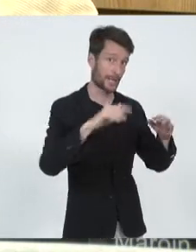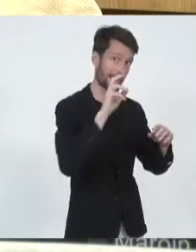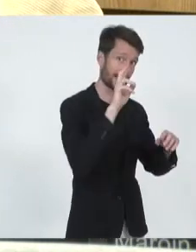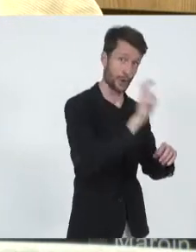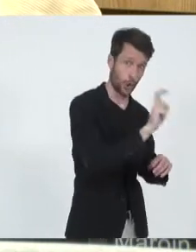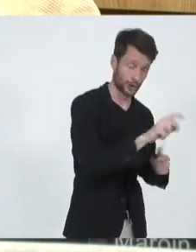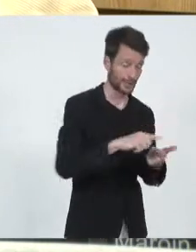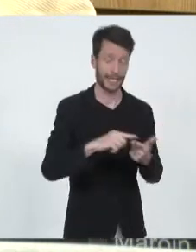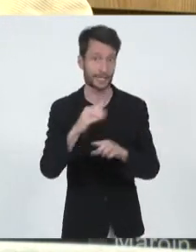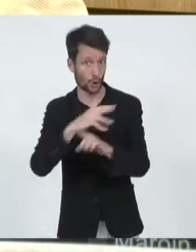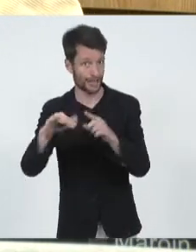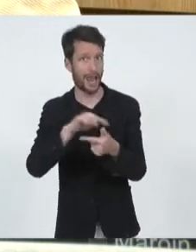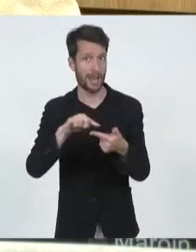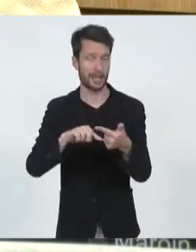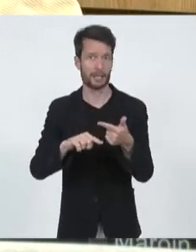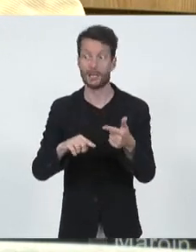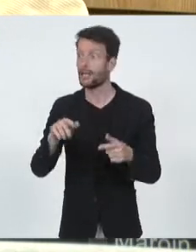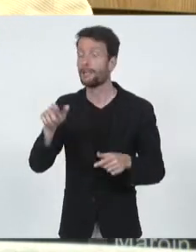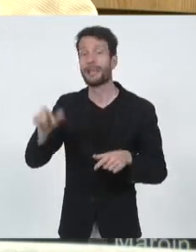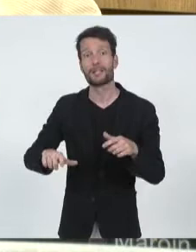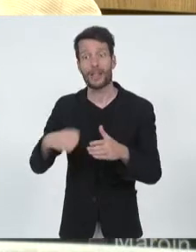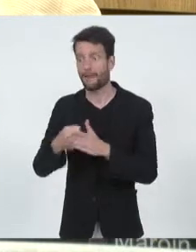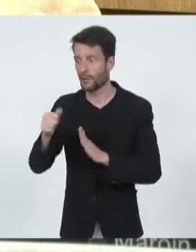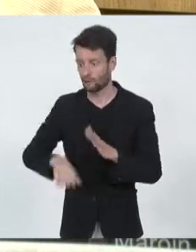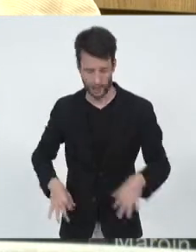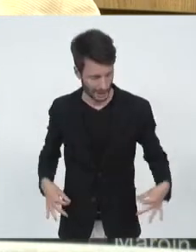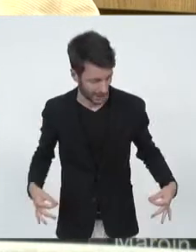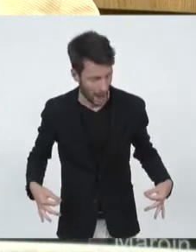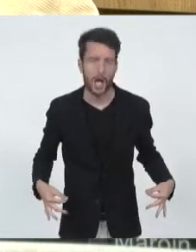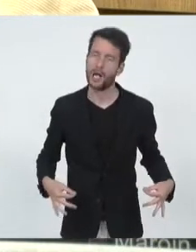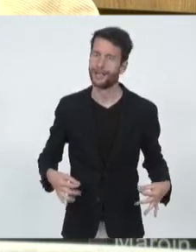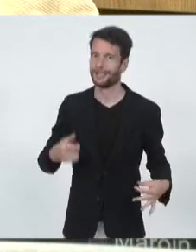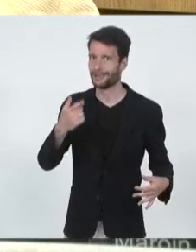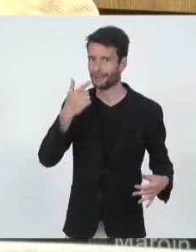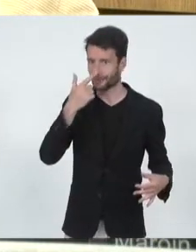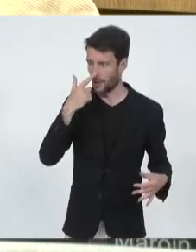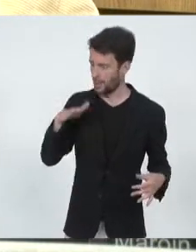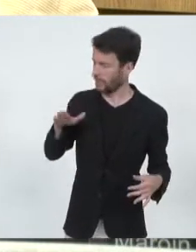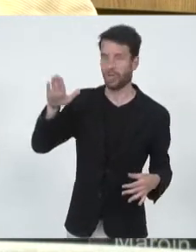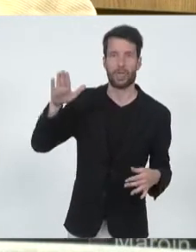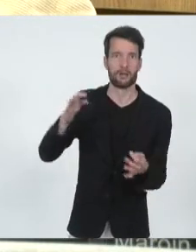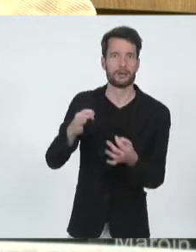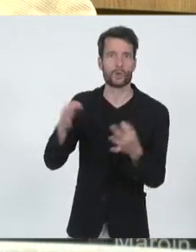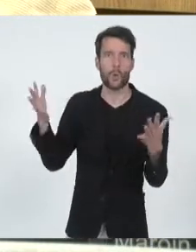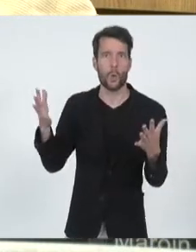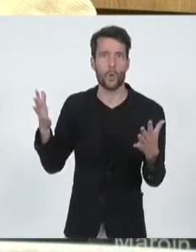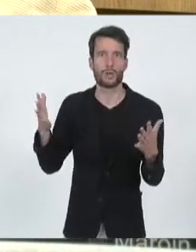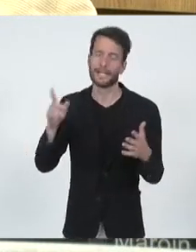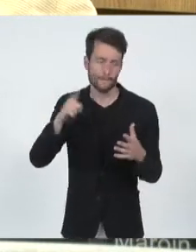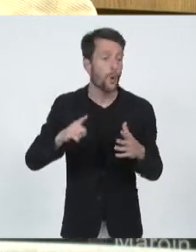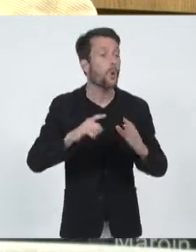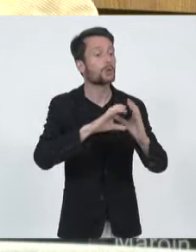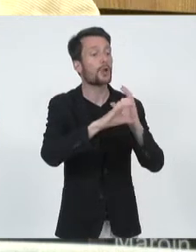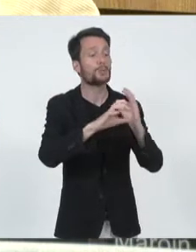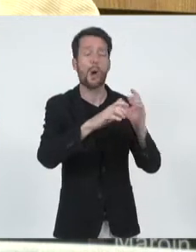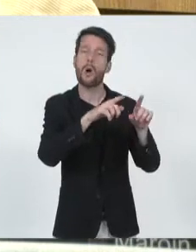des difficultés à finir leur mois justifieraient une incitation tarifaire forte en faveur de cette mobilité plus durable que sont les transports en commun.